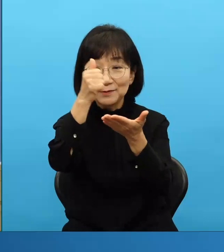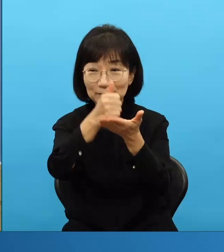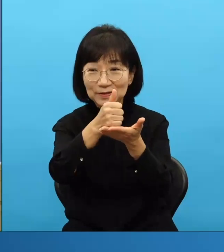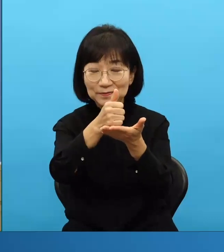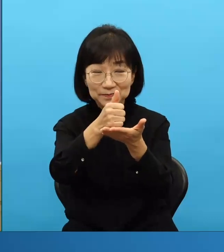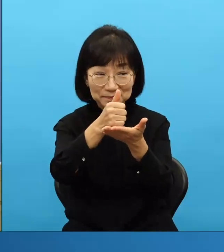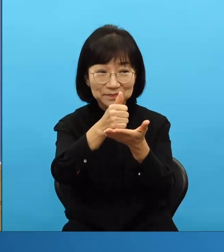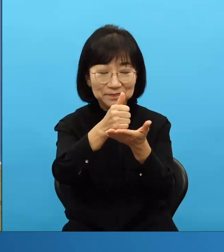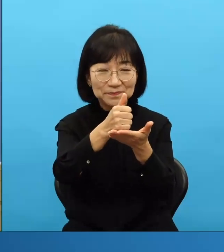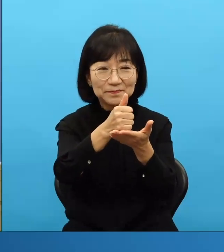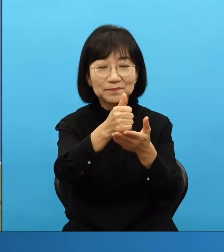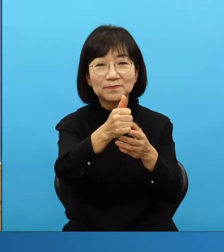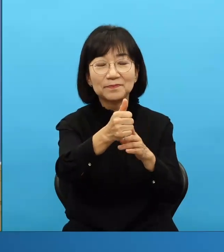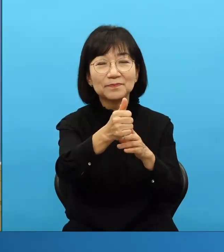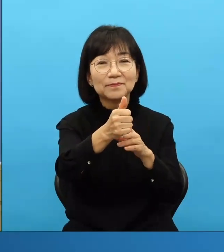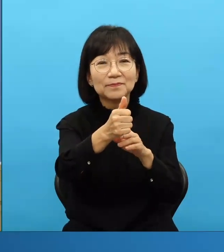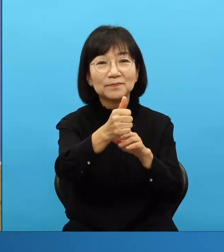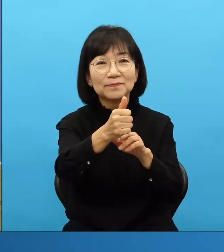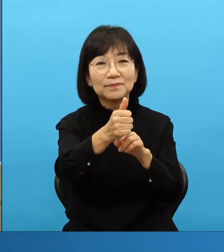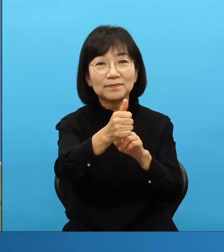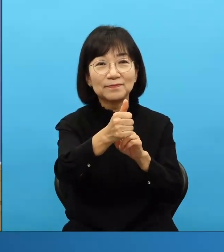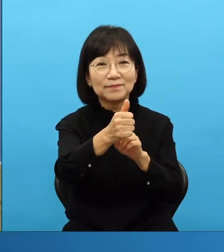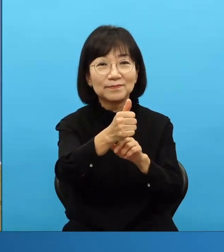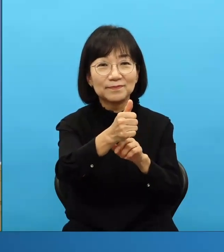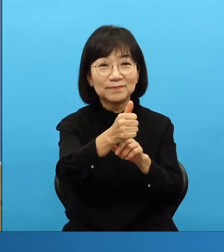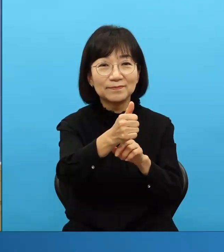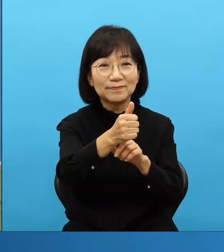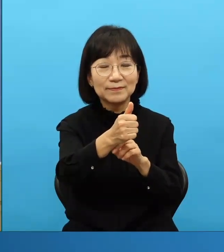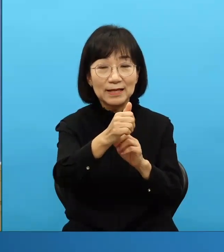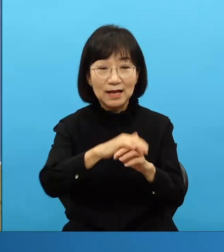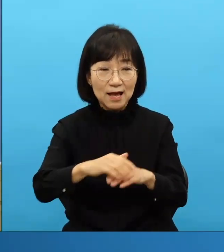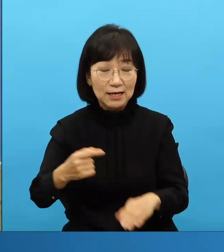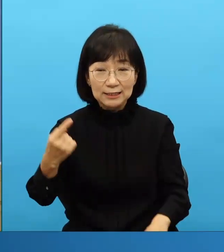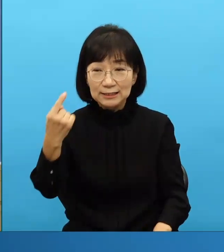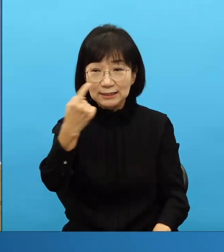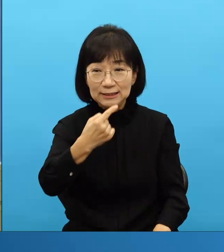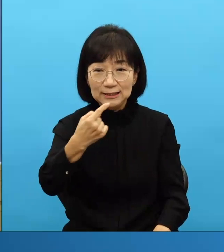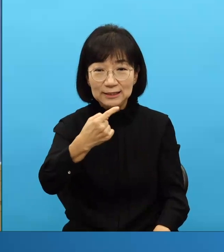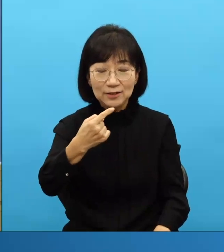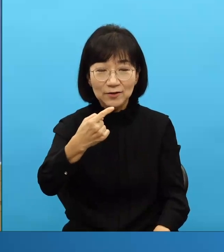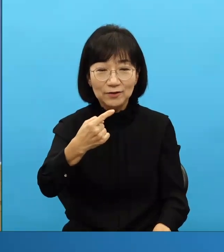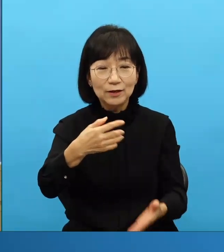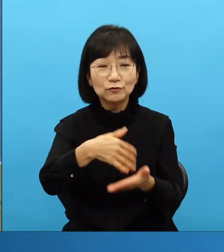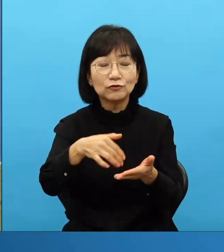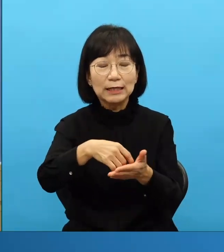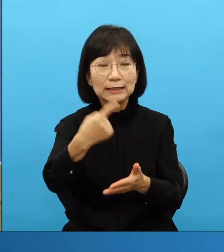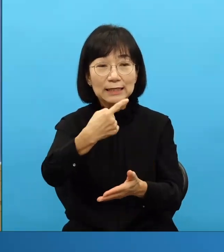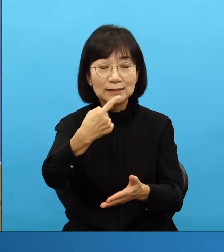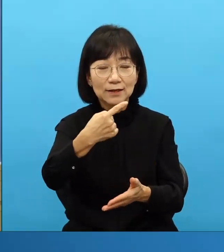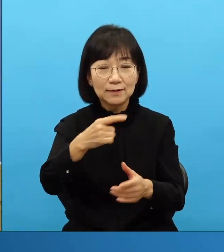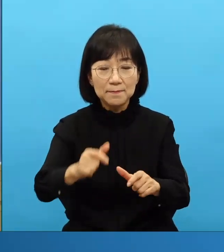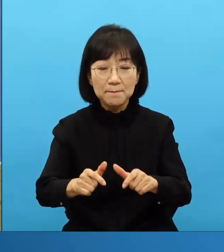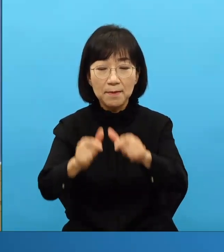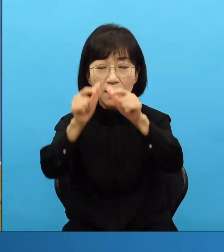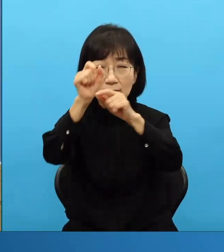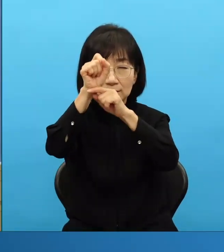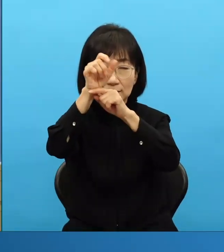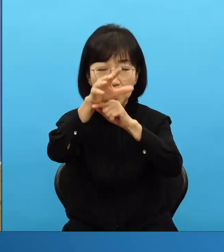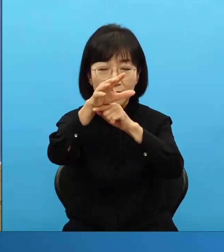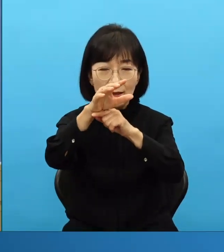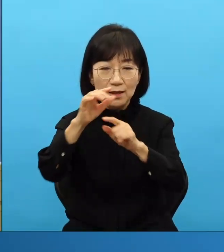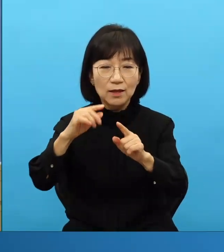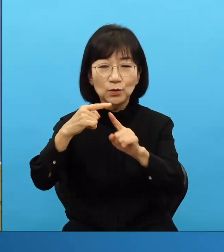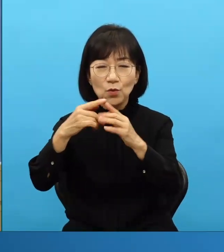this is a message that He's given to all the church 우리 elders. 모든 장로님들은 1천망대와 성전 준비입니다. Our elders must really establish the